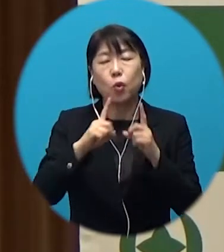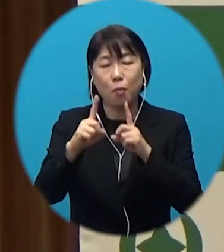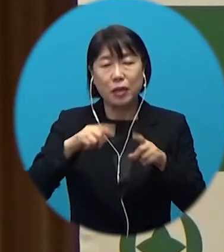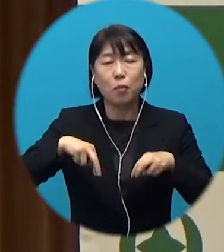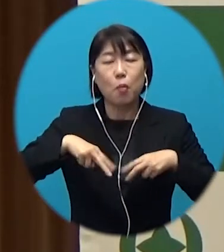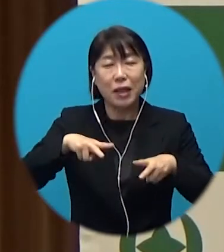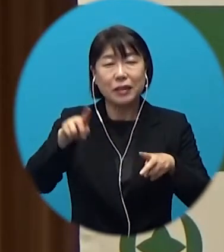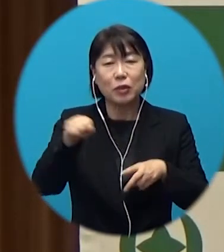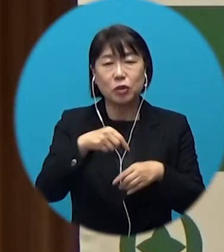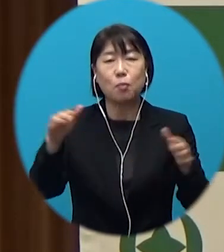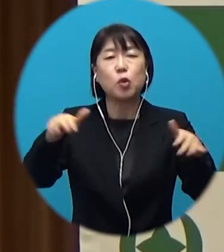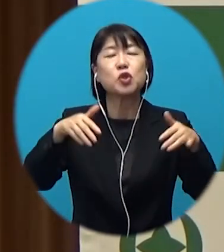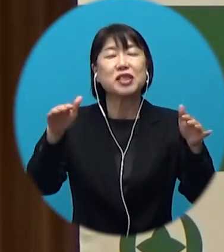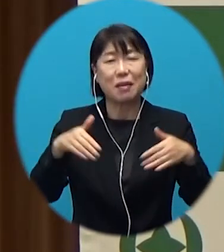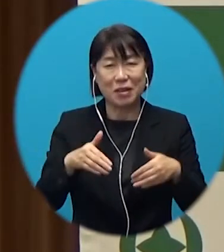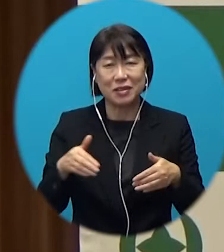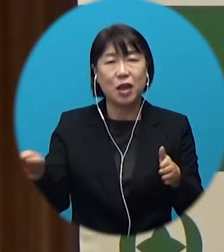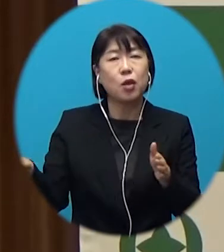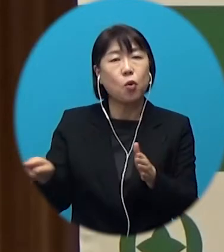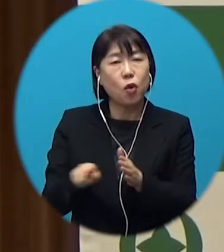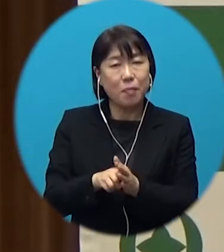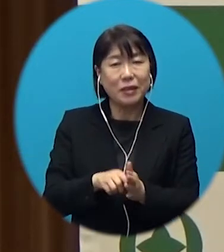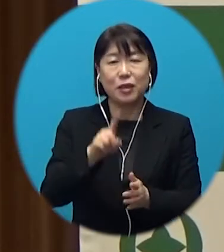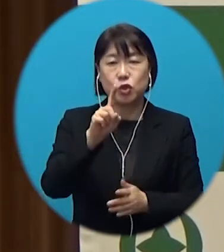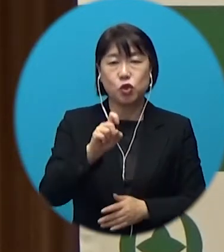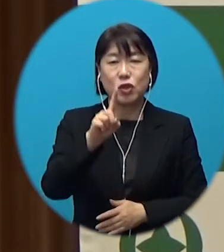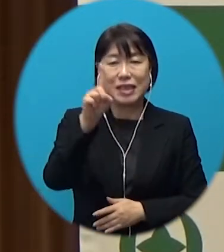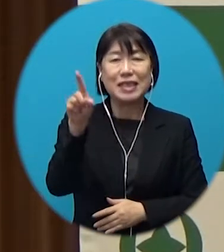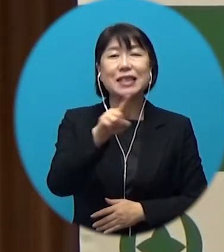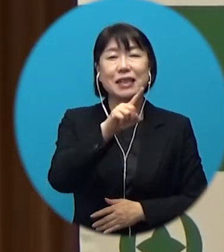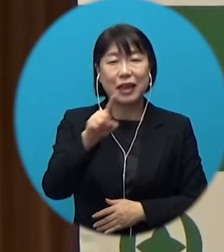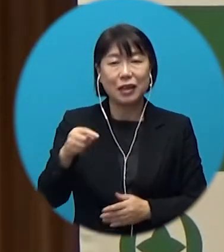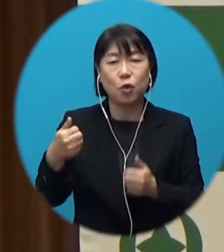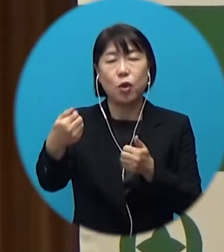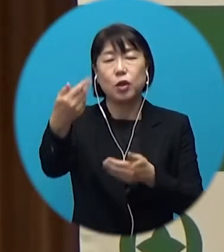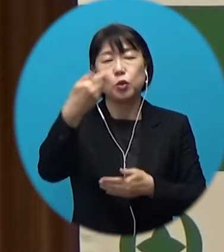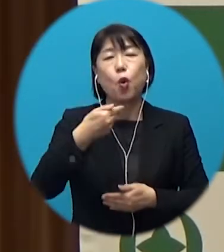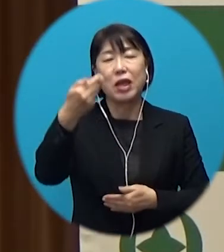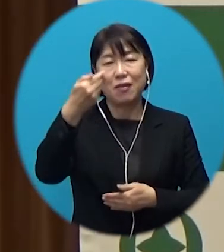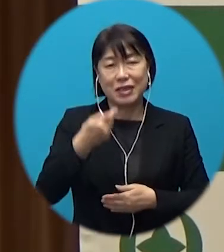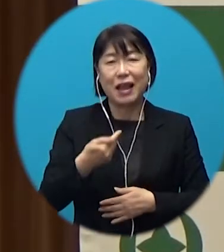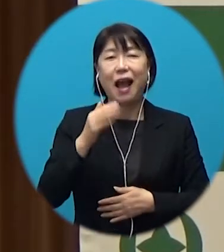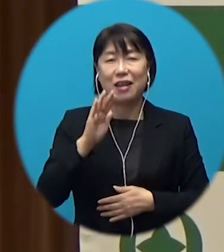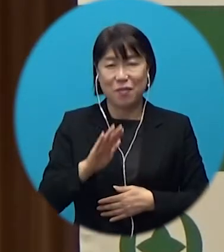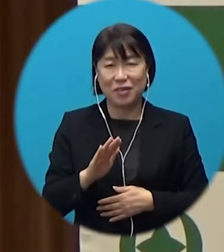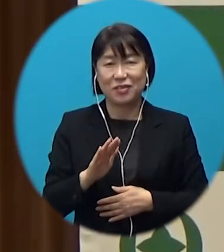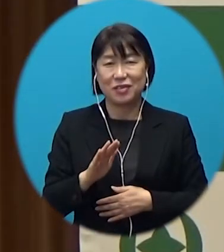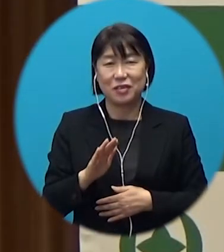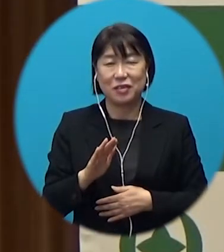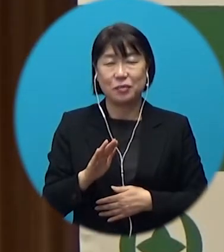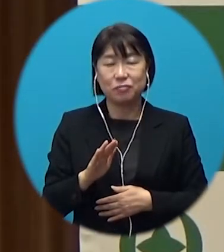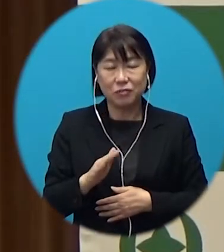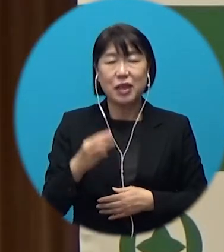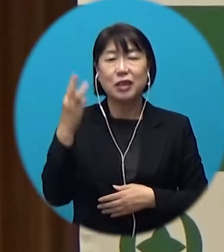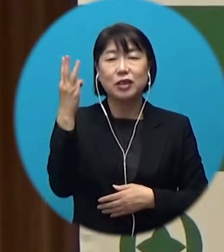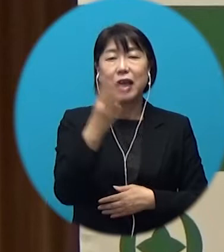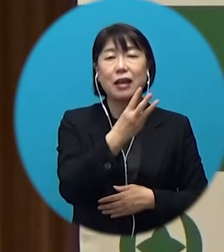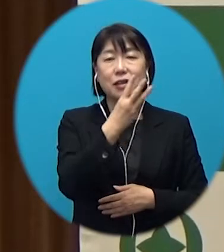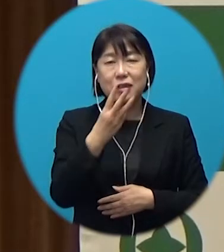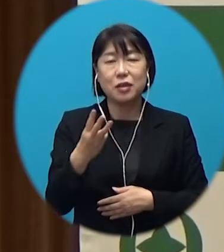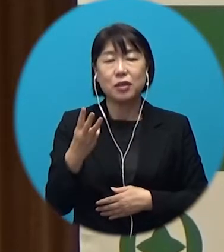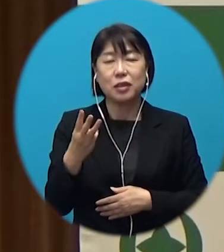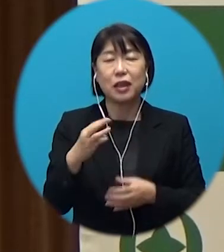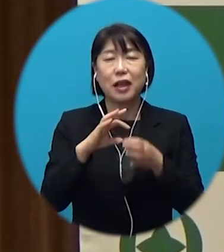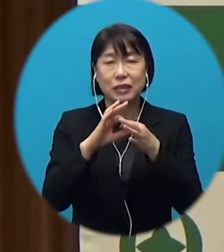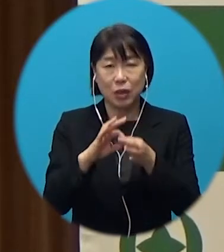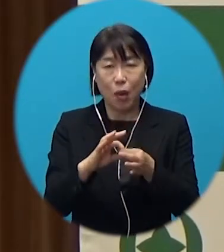ども、これまでに11名の方からご連絡をいただいております。すでに3名の方についてはです